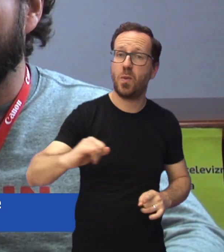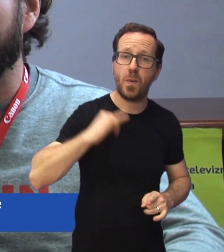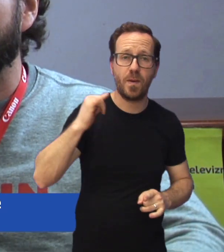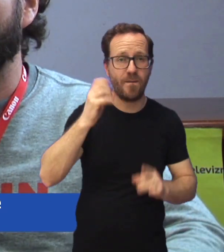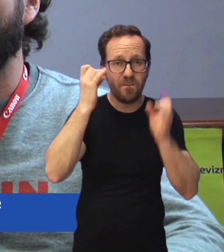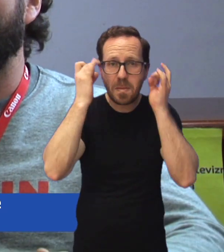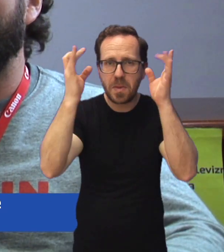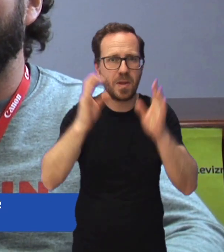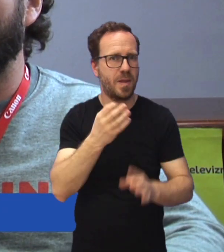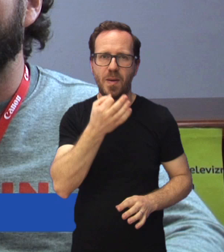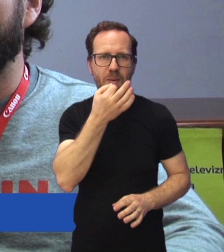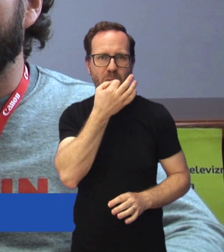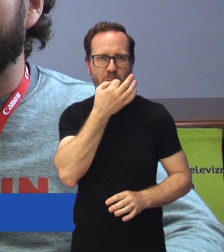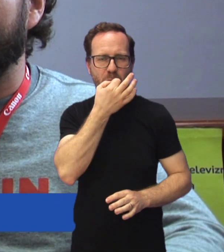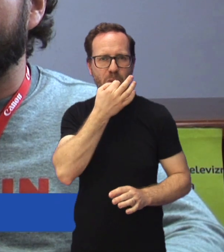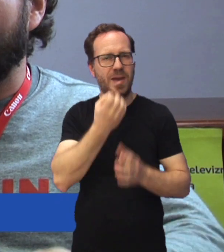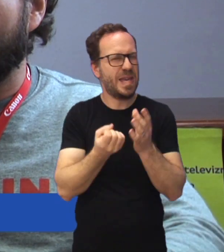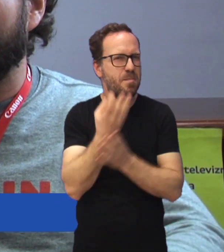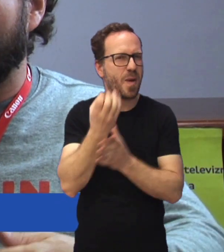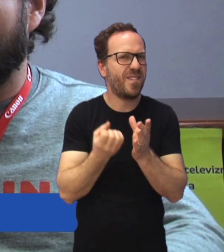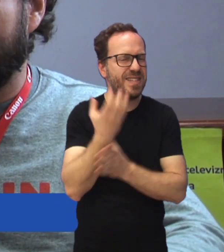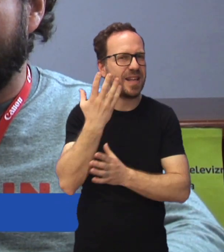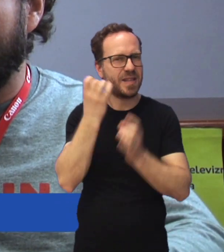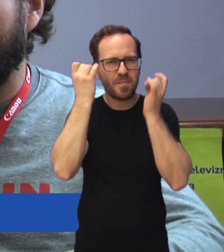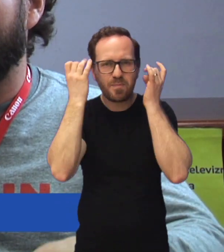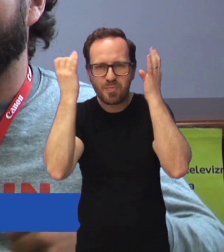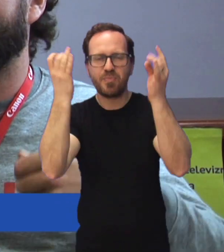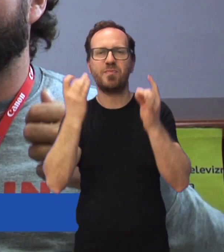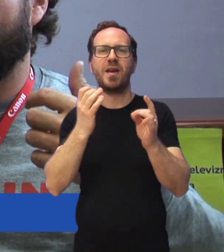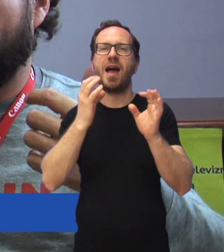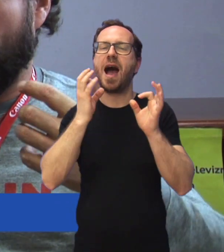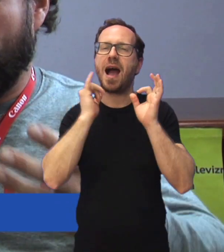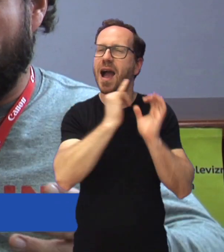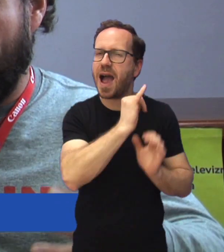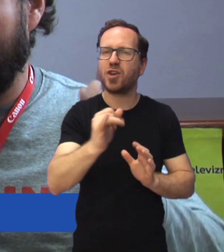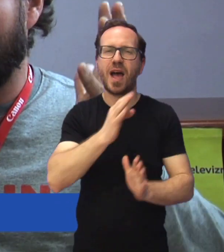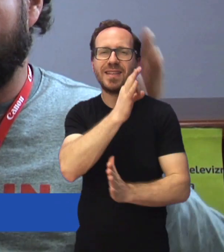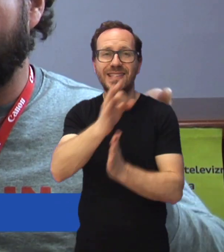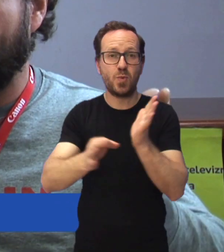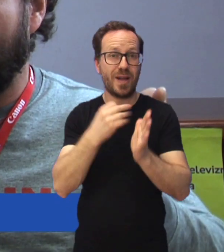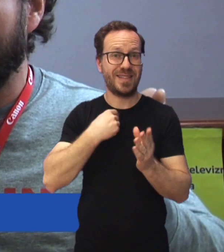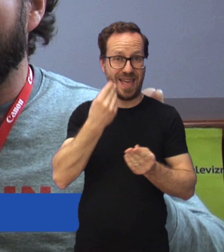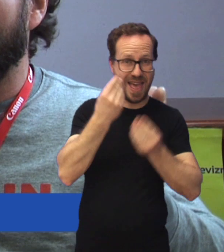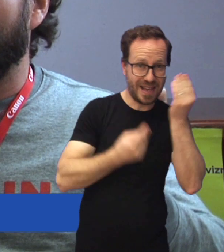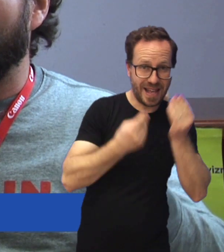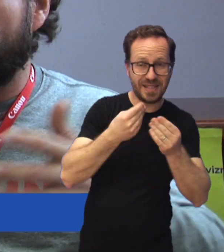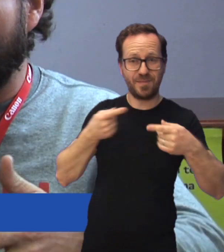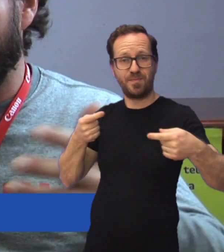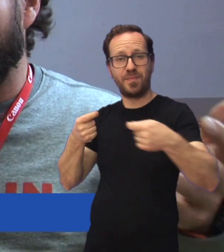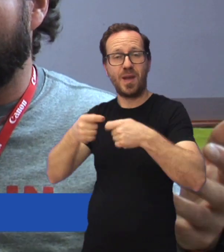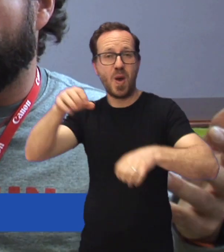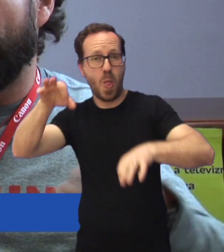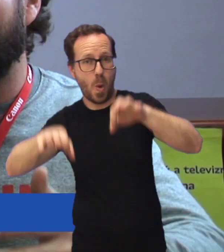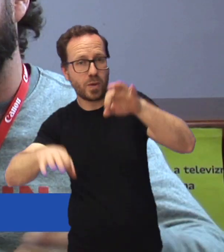dopředu a každou situaci, kterou točíme s loutkama,